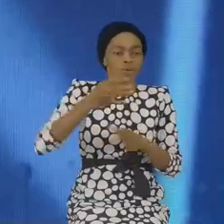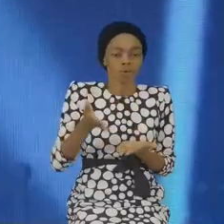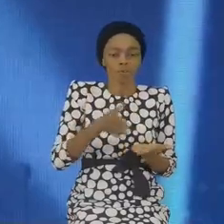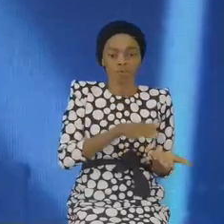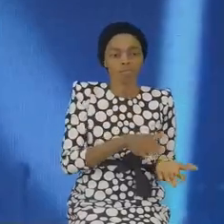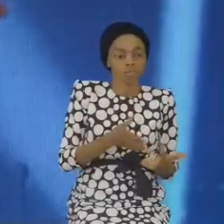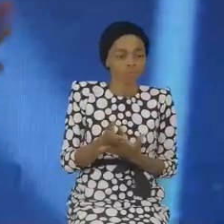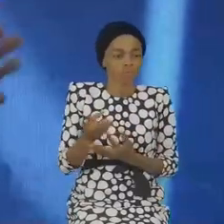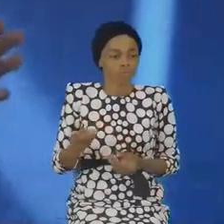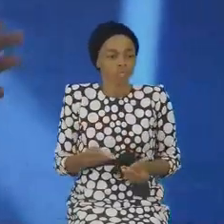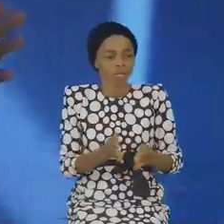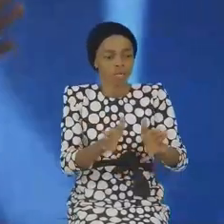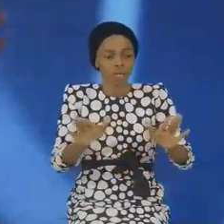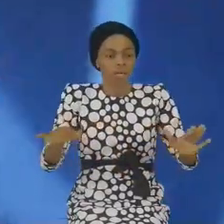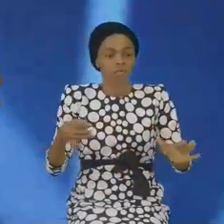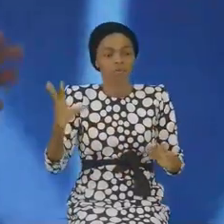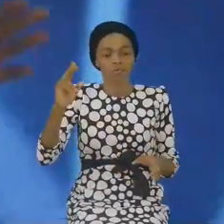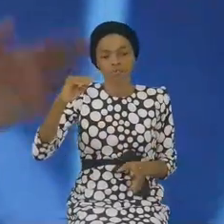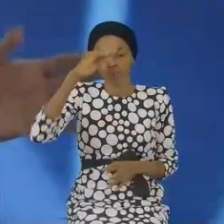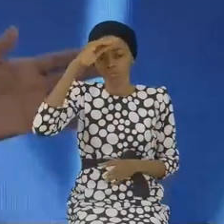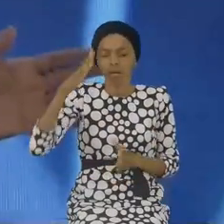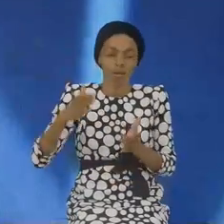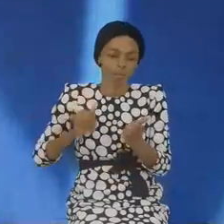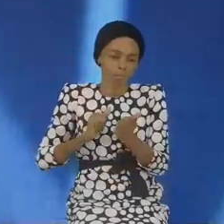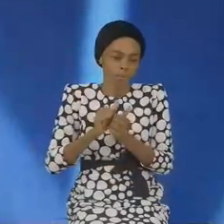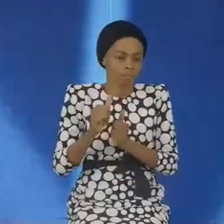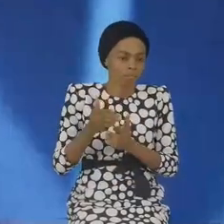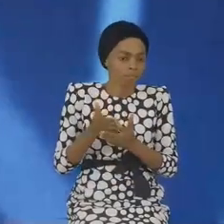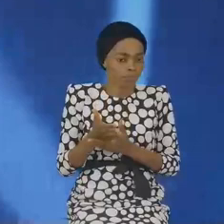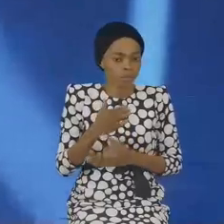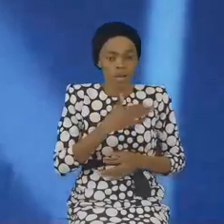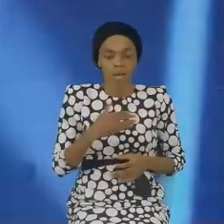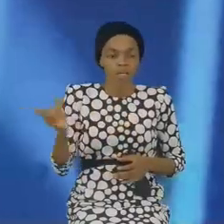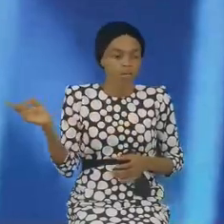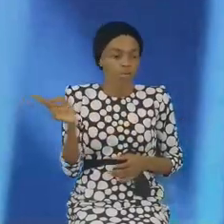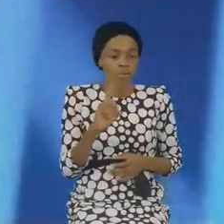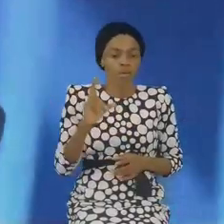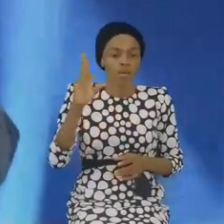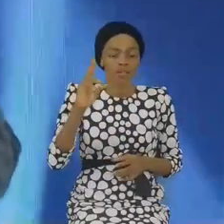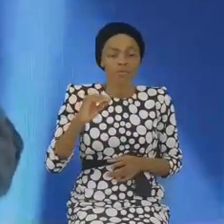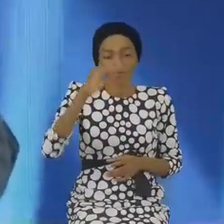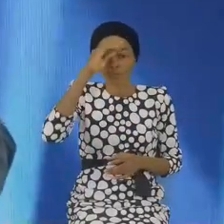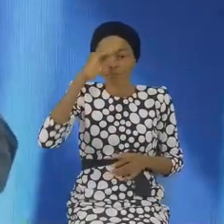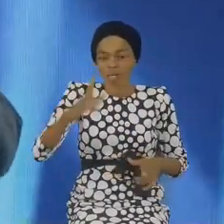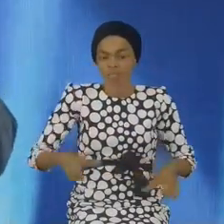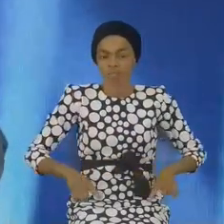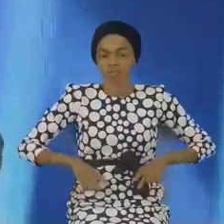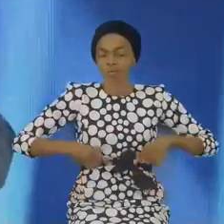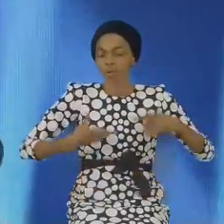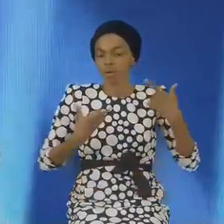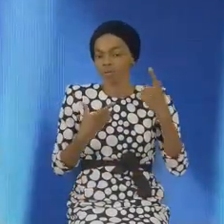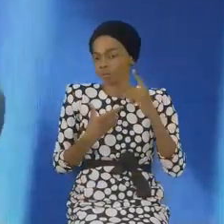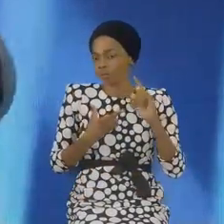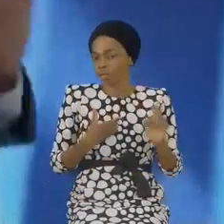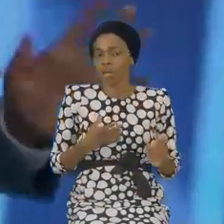où personne ne passe et où n'habite aucun homme. Aucun homme